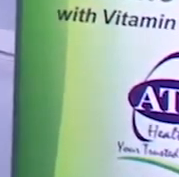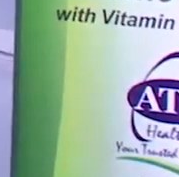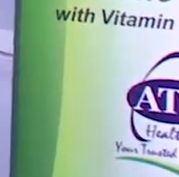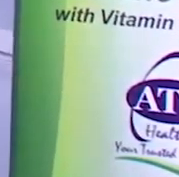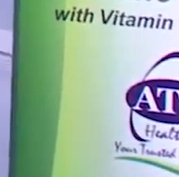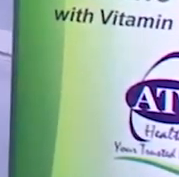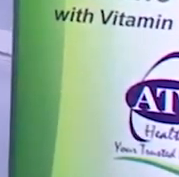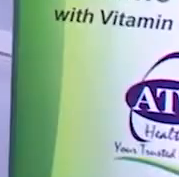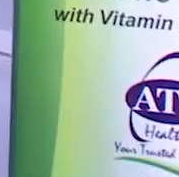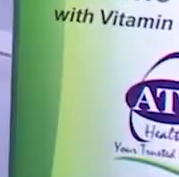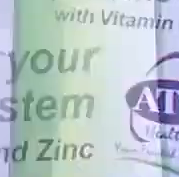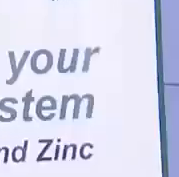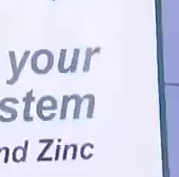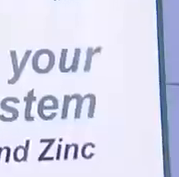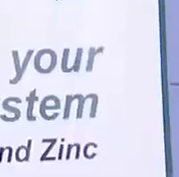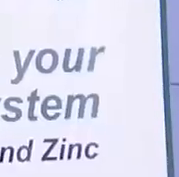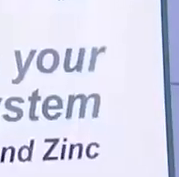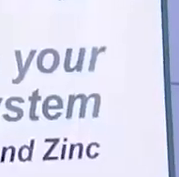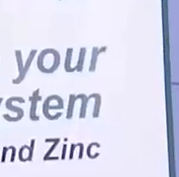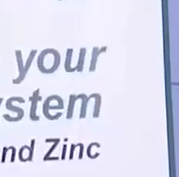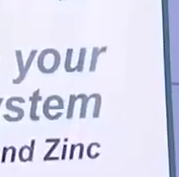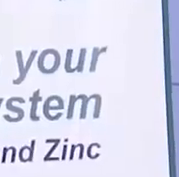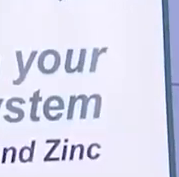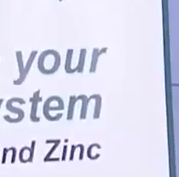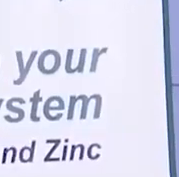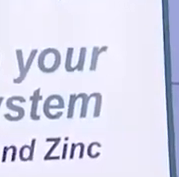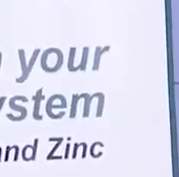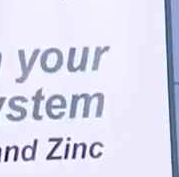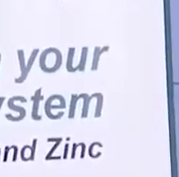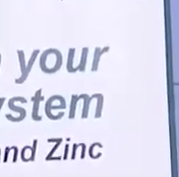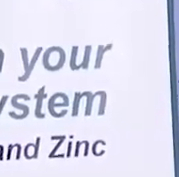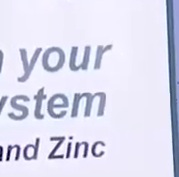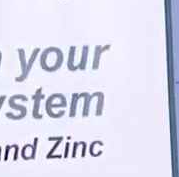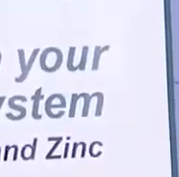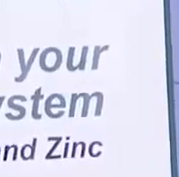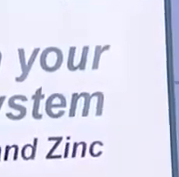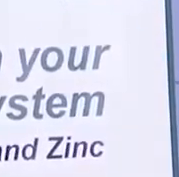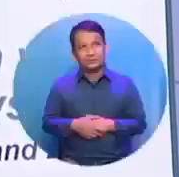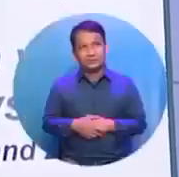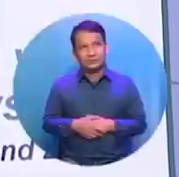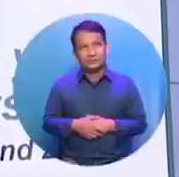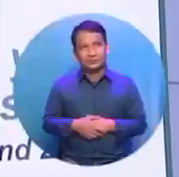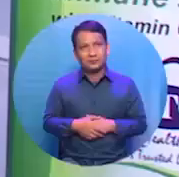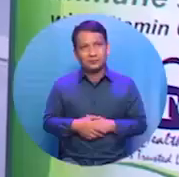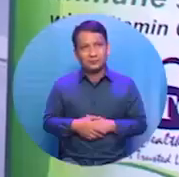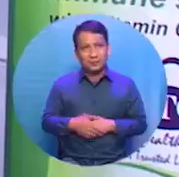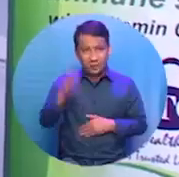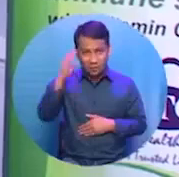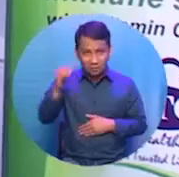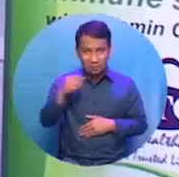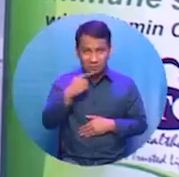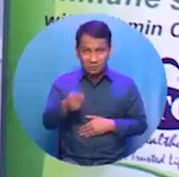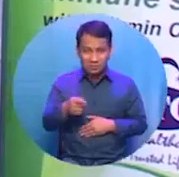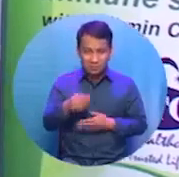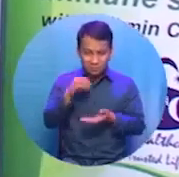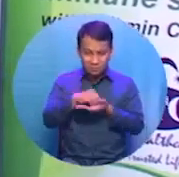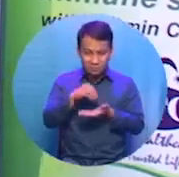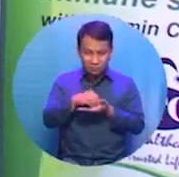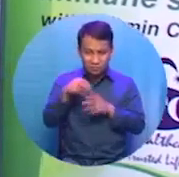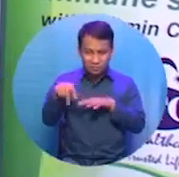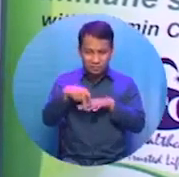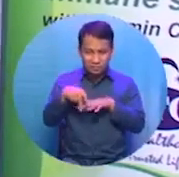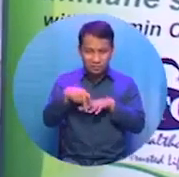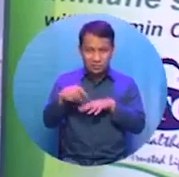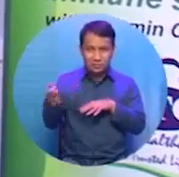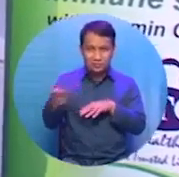Sabi mo ano, umutang ka ng tsinelas, bayaran mo. Hello? Yes. Yung umutang mong tsinelas